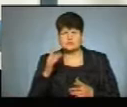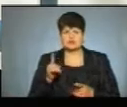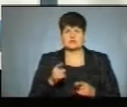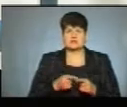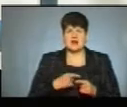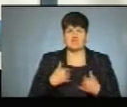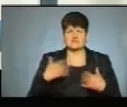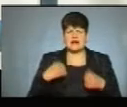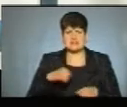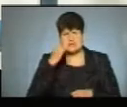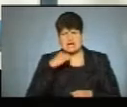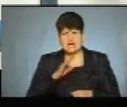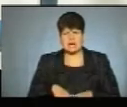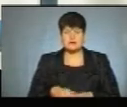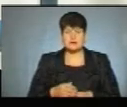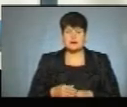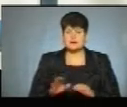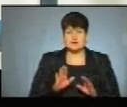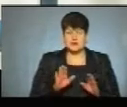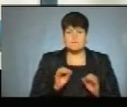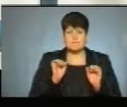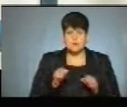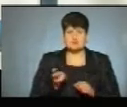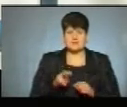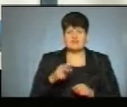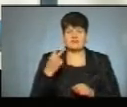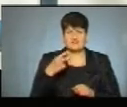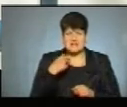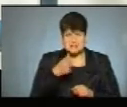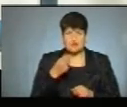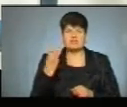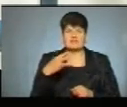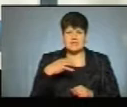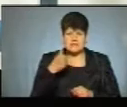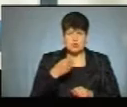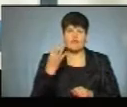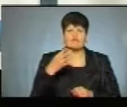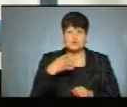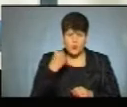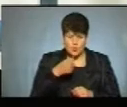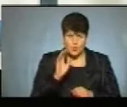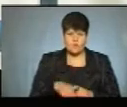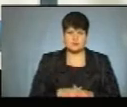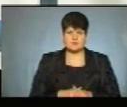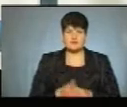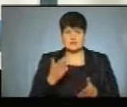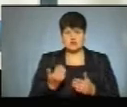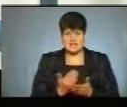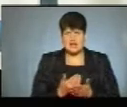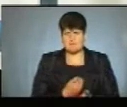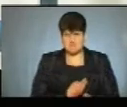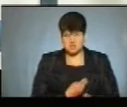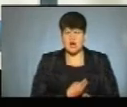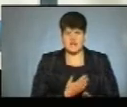старий, я вже за дорослий. Тобто, можна прийти в 20 років, в 30, в 40 років. Якщо є бажання, якщо